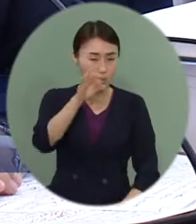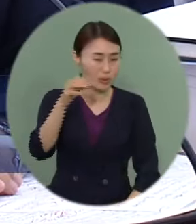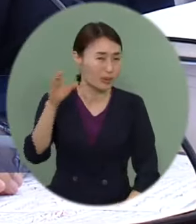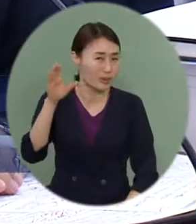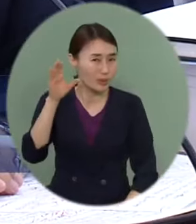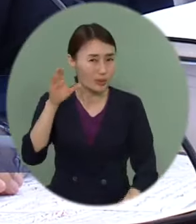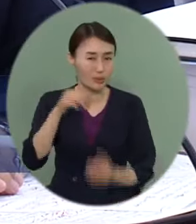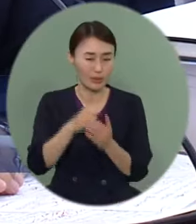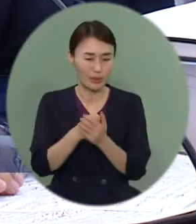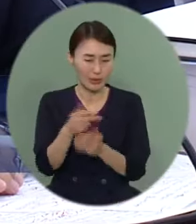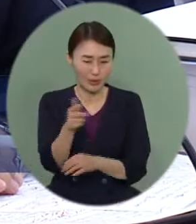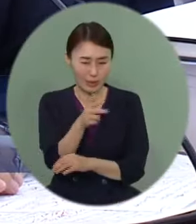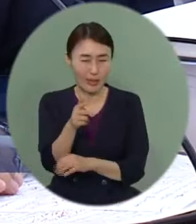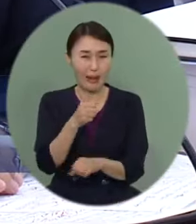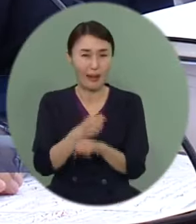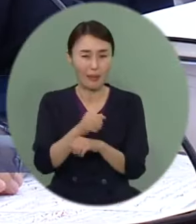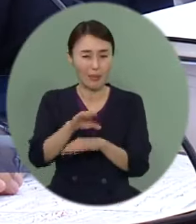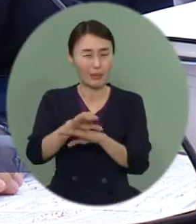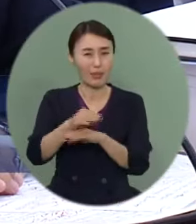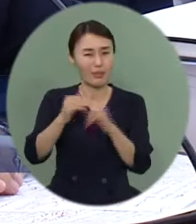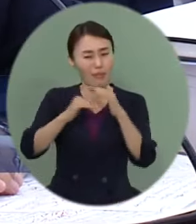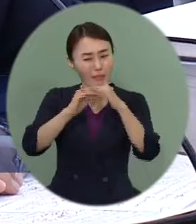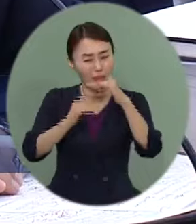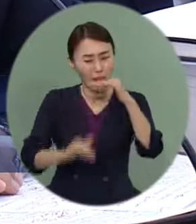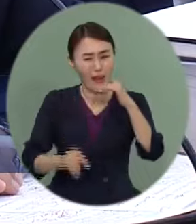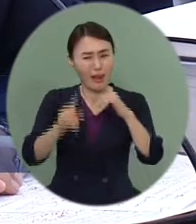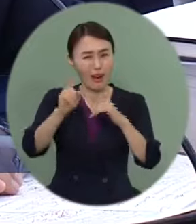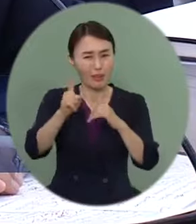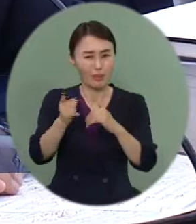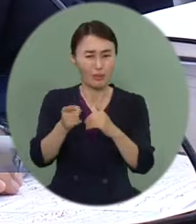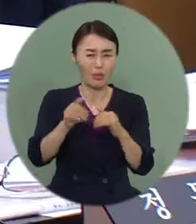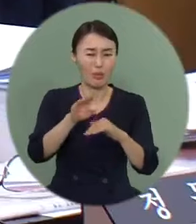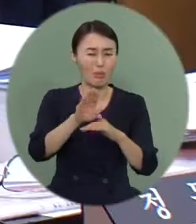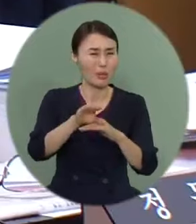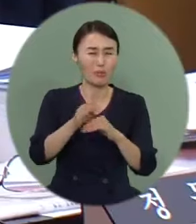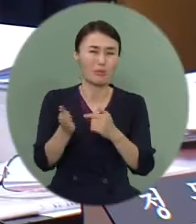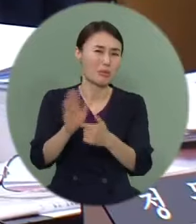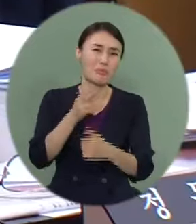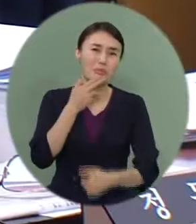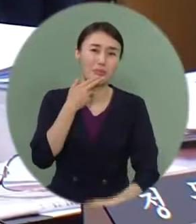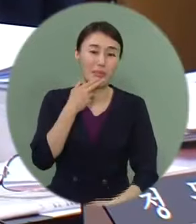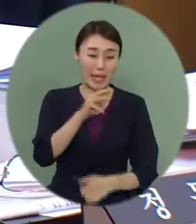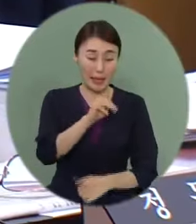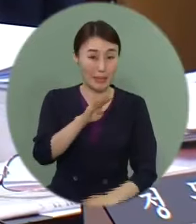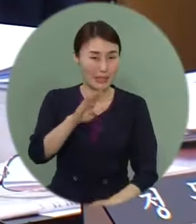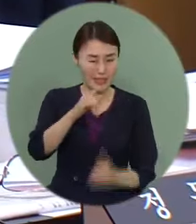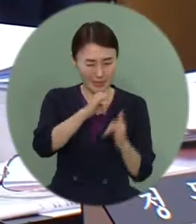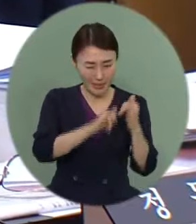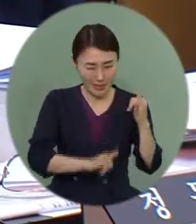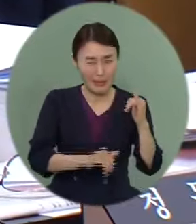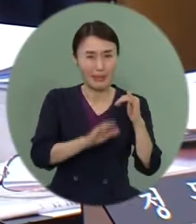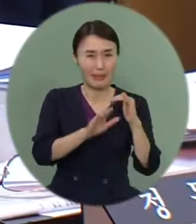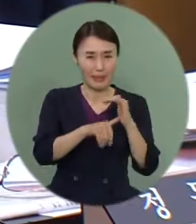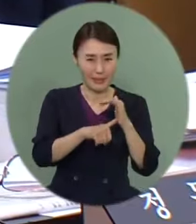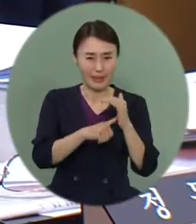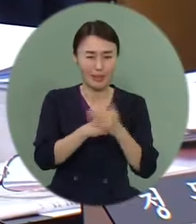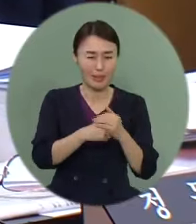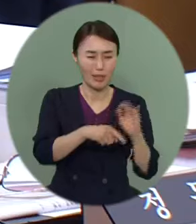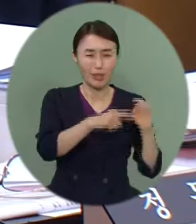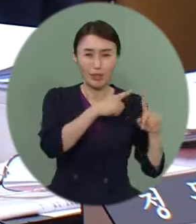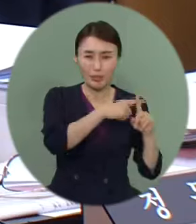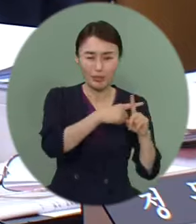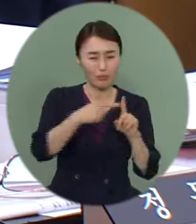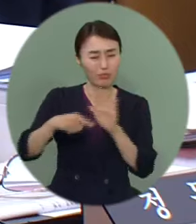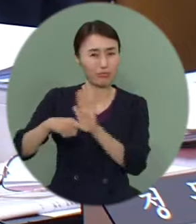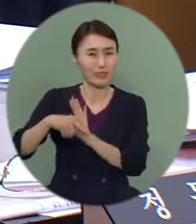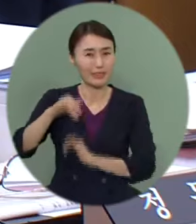취재한 그리고 방송한 내용은 단한 줄도 보도되지 않았습니다. 크게 두 차례입니다. MBC의 역사에는 빛과 그림자가 있었고